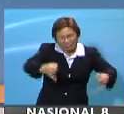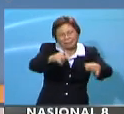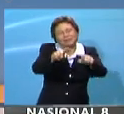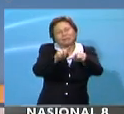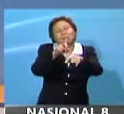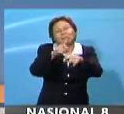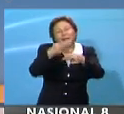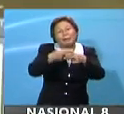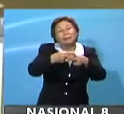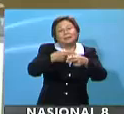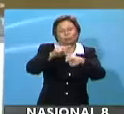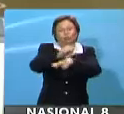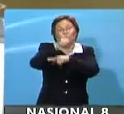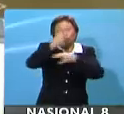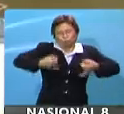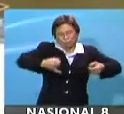berkenaan.